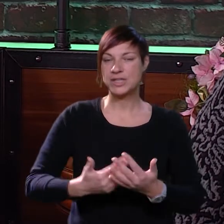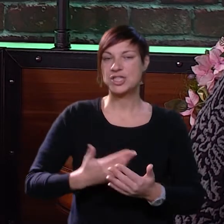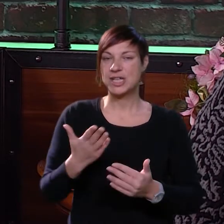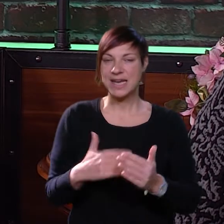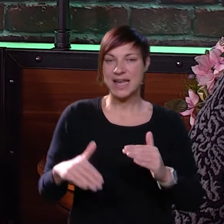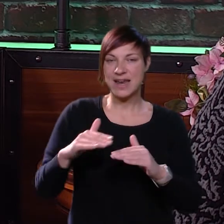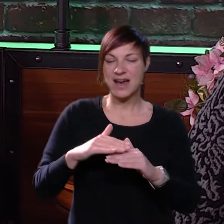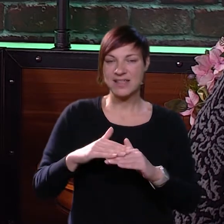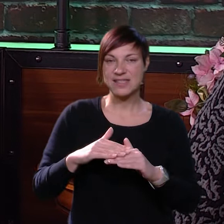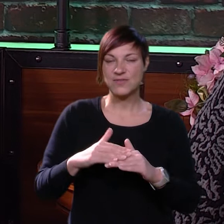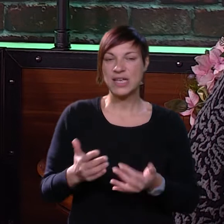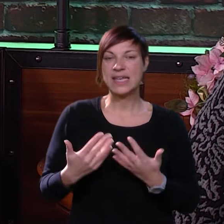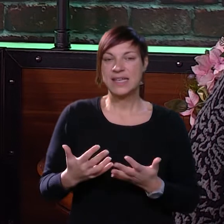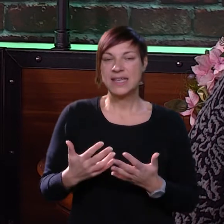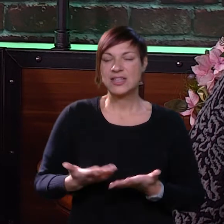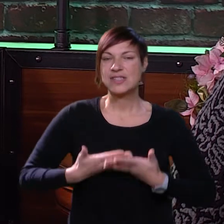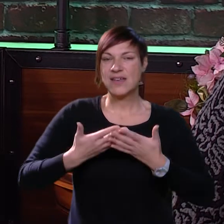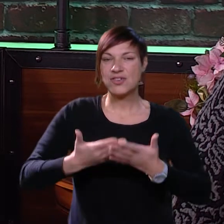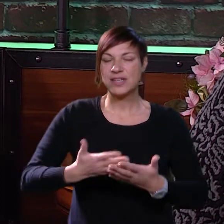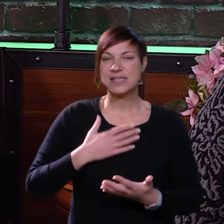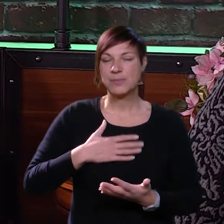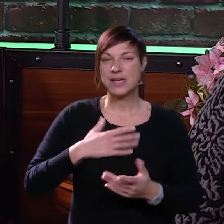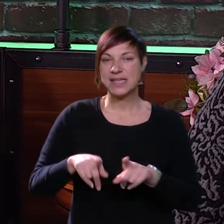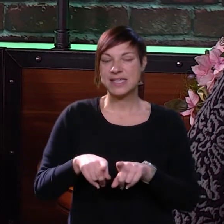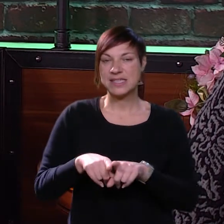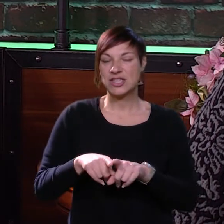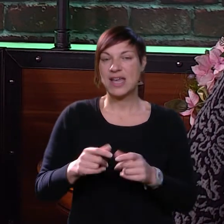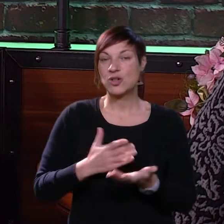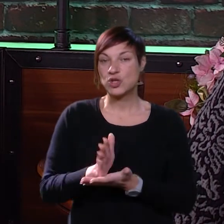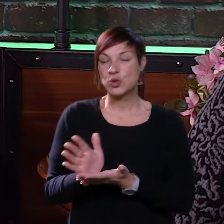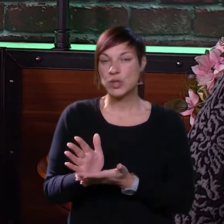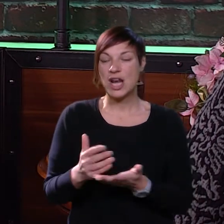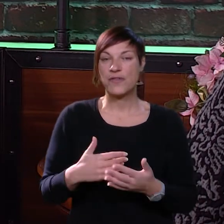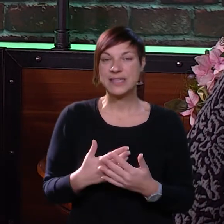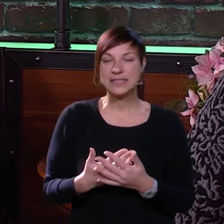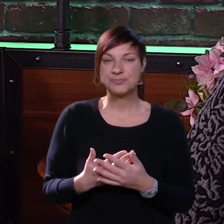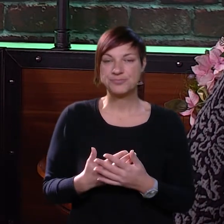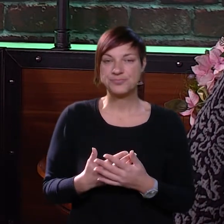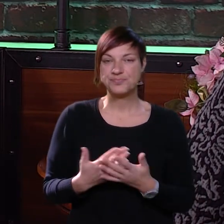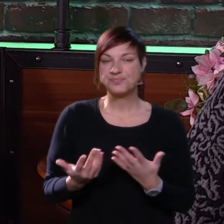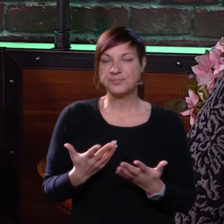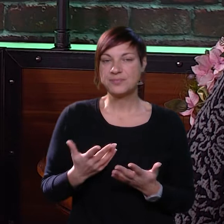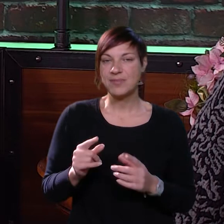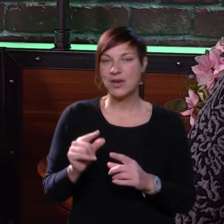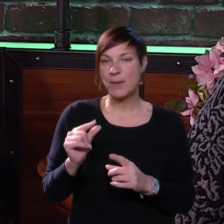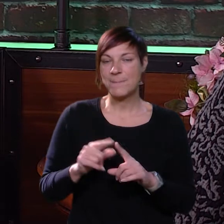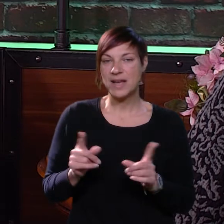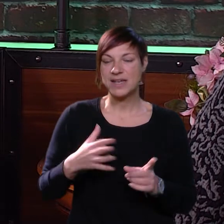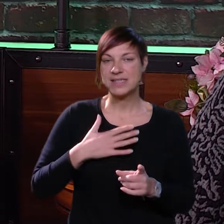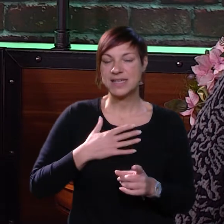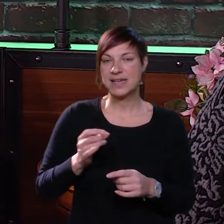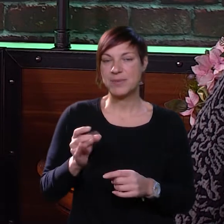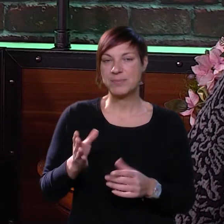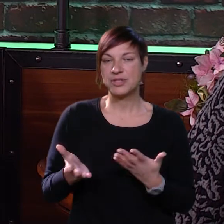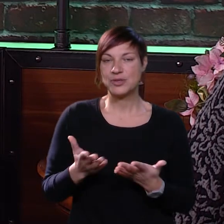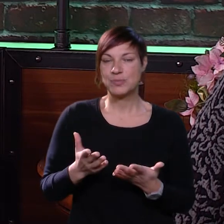potiče na daljnji rast i razvoj, jednostavno ga stimulira jer želi isto tako sudjelovati. Tako da ono, kako je mala razlika, oni